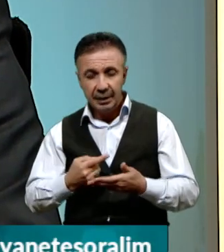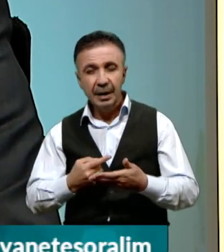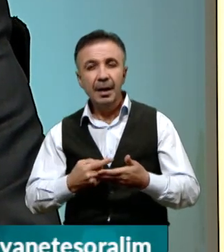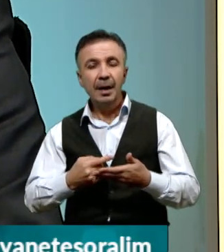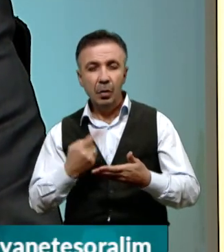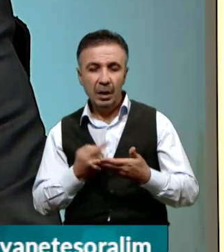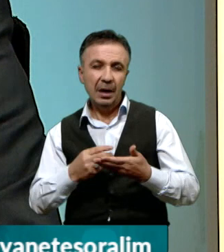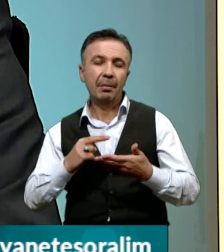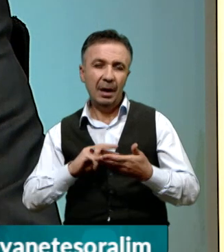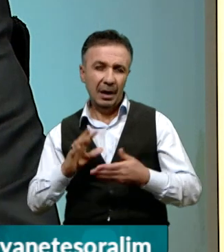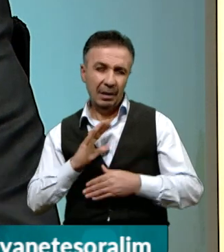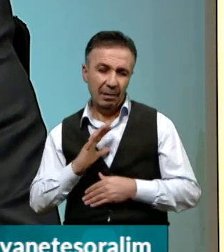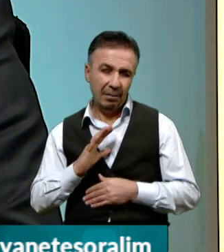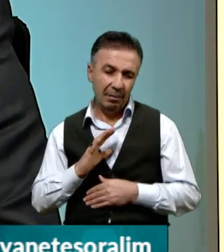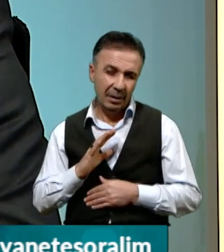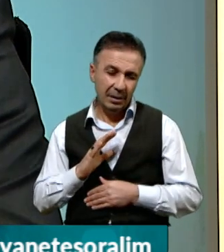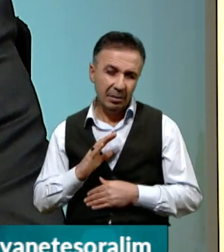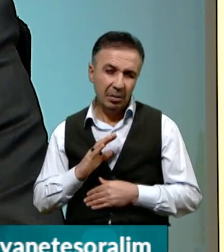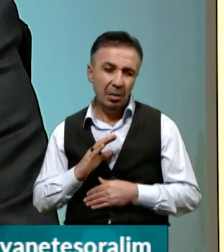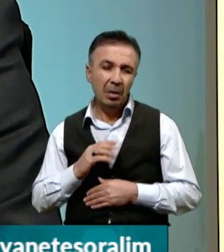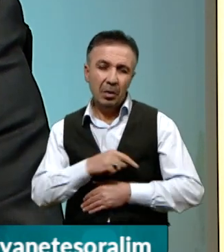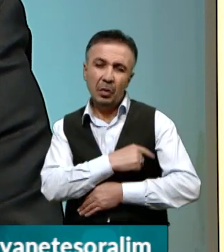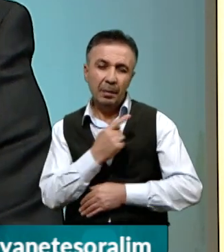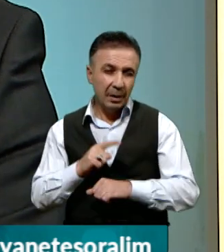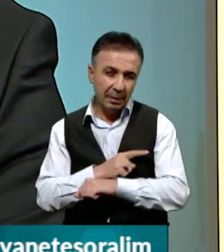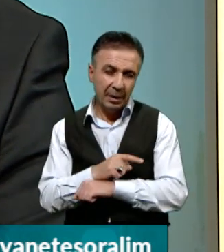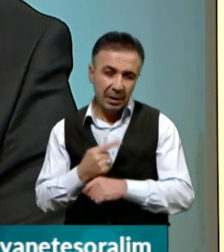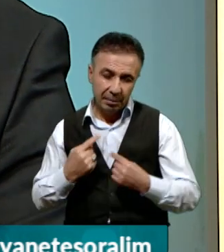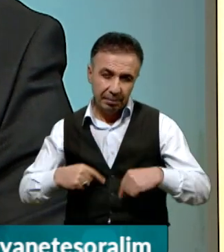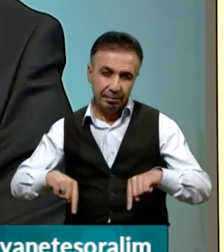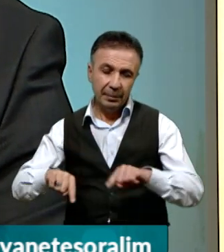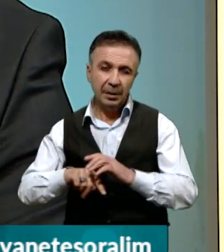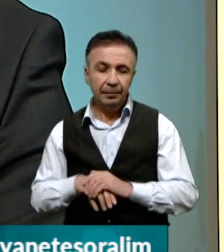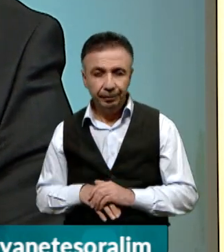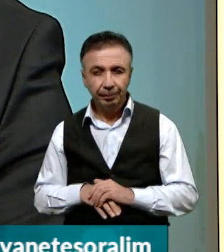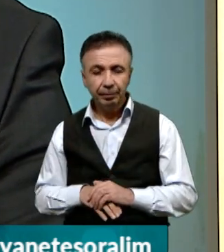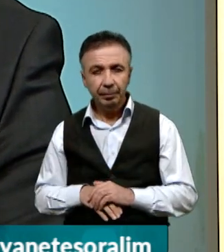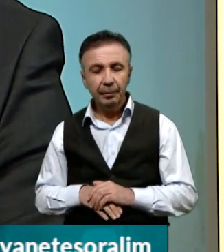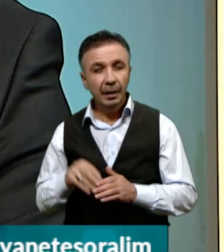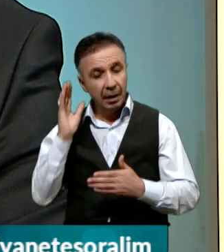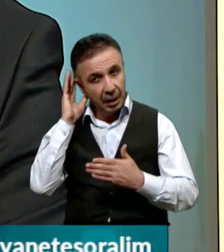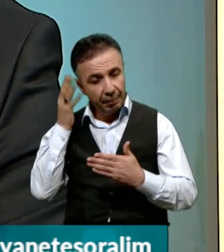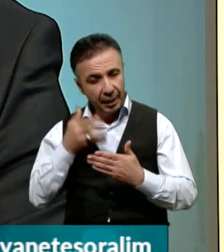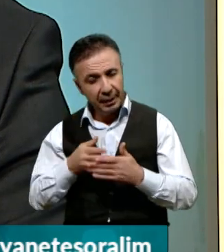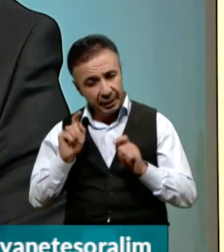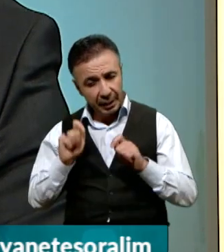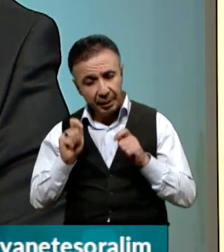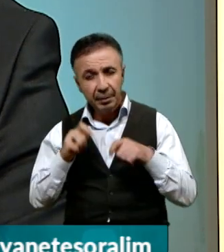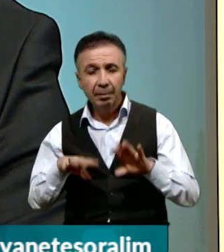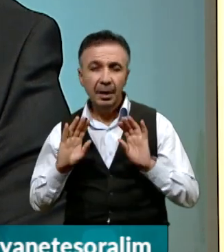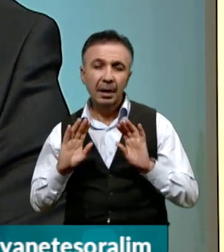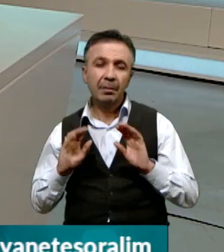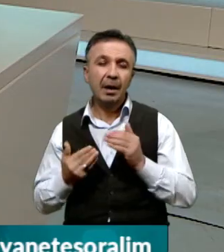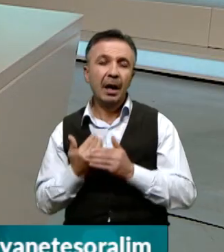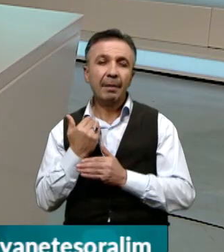ki her halükarda. İlla meali okumak için değil, normal zamanlarda da biz ne yaparız? Efendim ibadet yapalım veya yapmayalım.